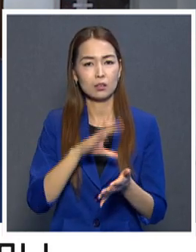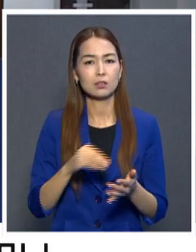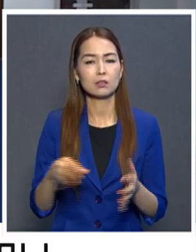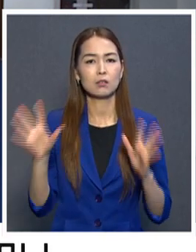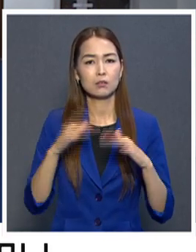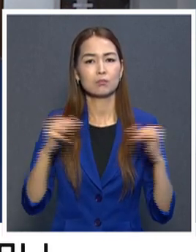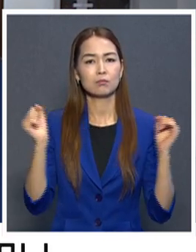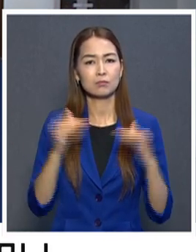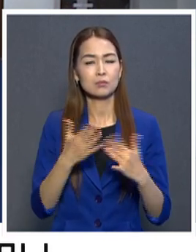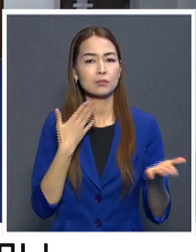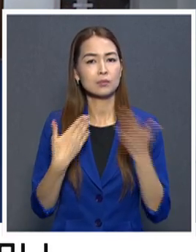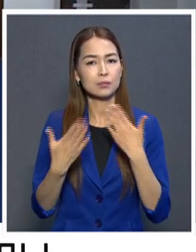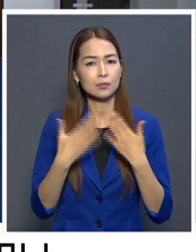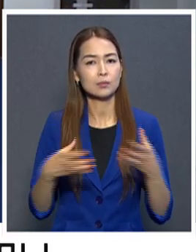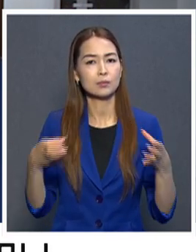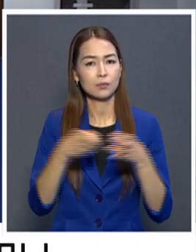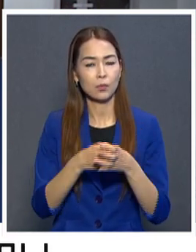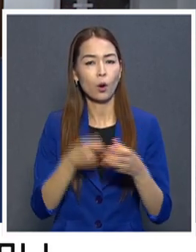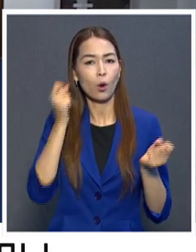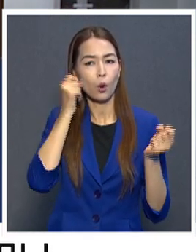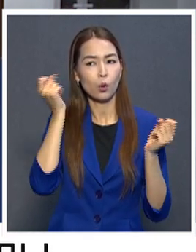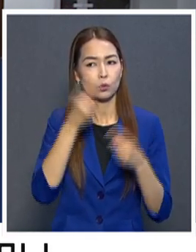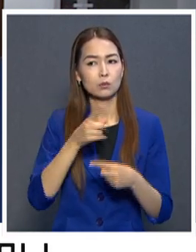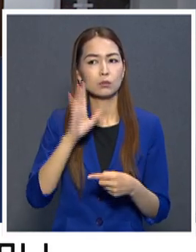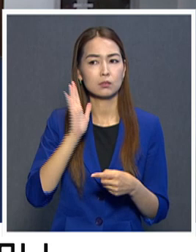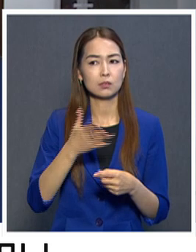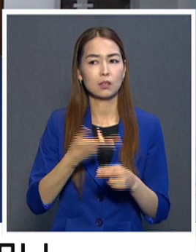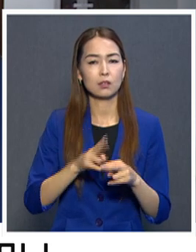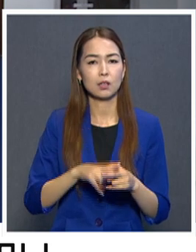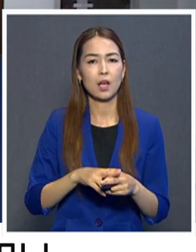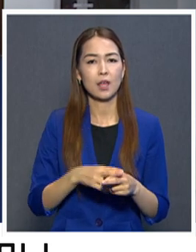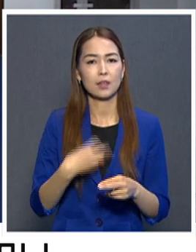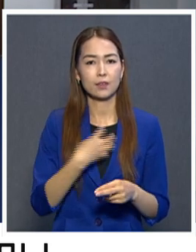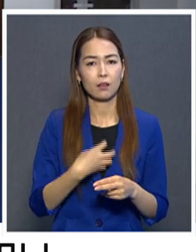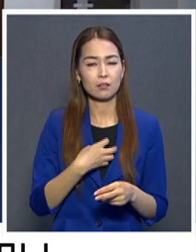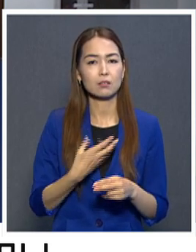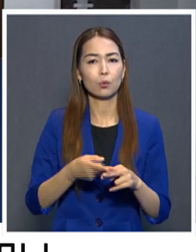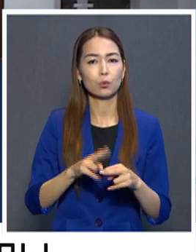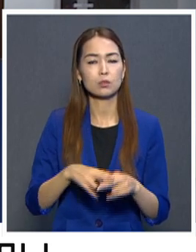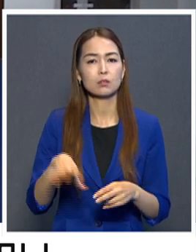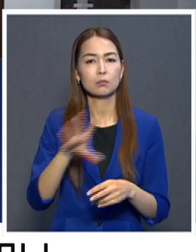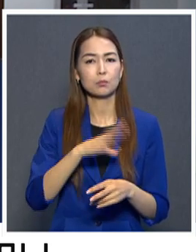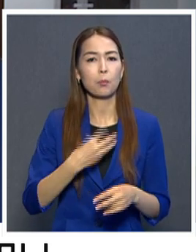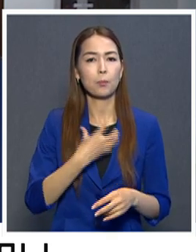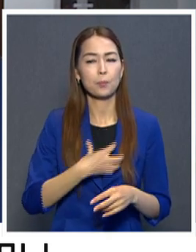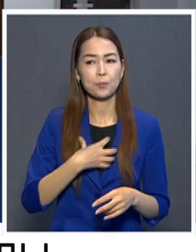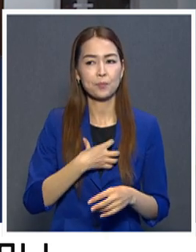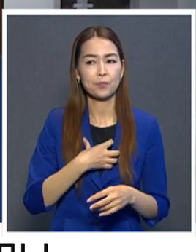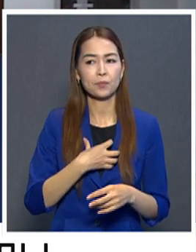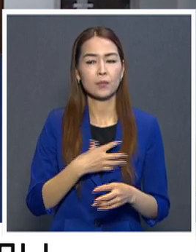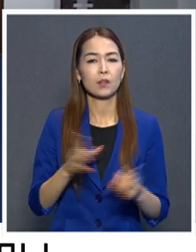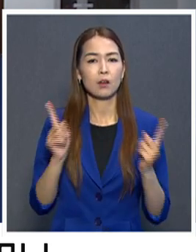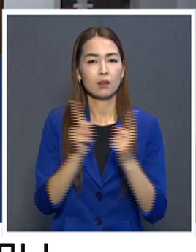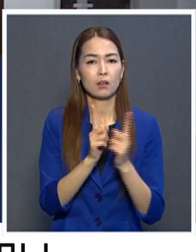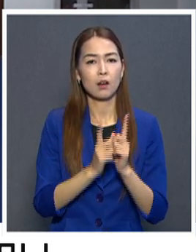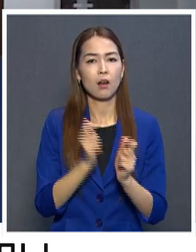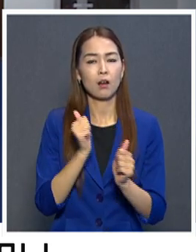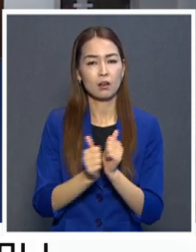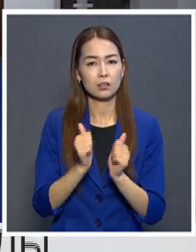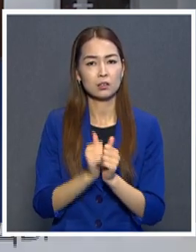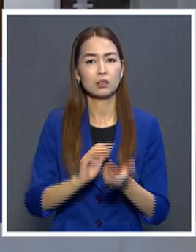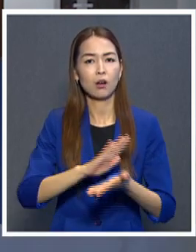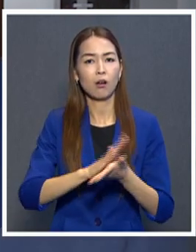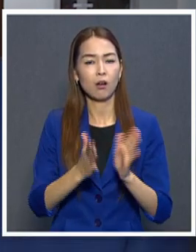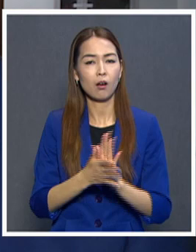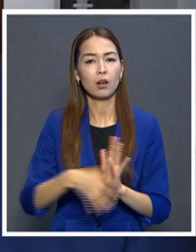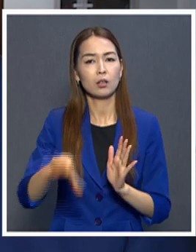сарапшы өкілдерімен бірлесе отырып, экстремизммен күресті жүйелеу. Яғни, өңірдің ортақ мәселесін іргелес жақтан елдердің сарапшылары